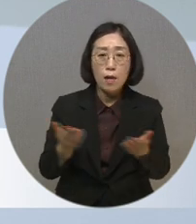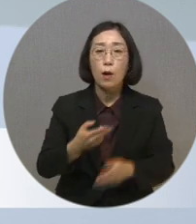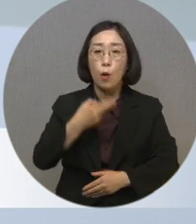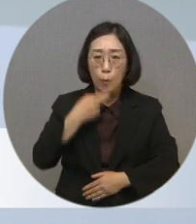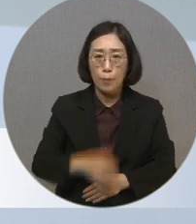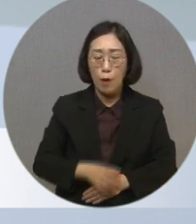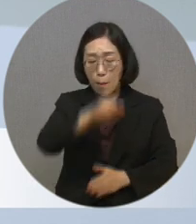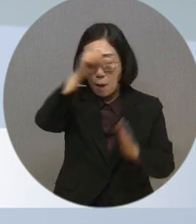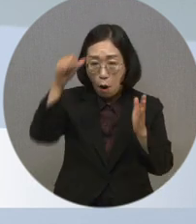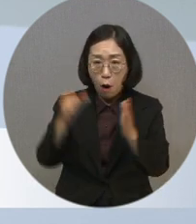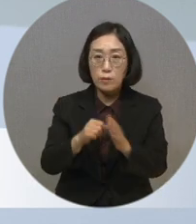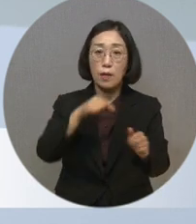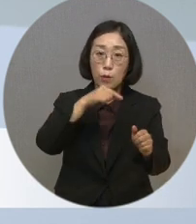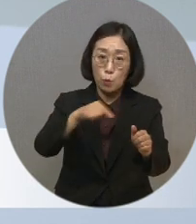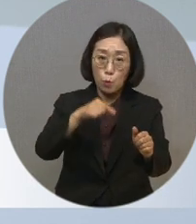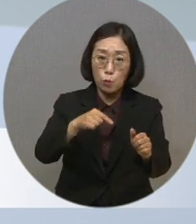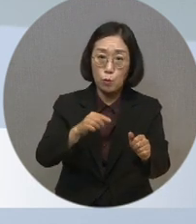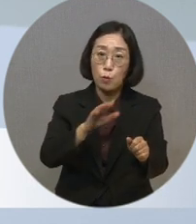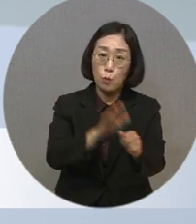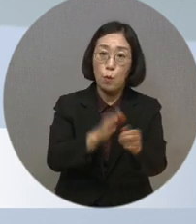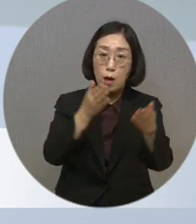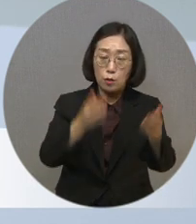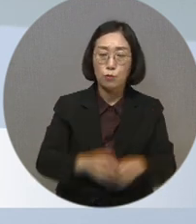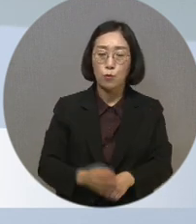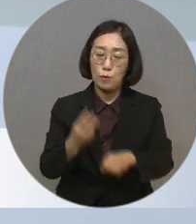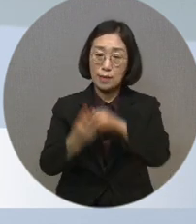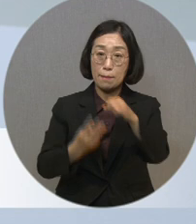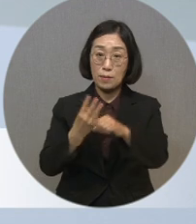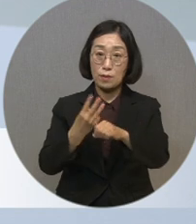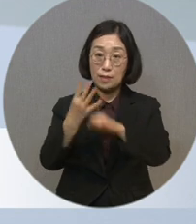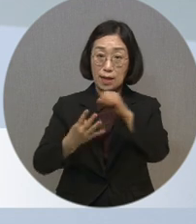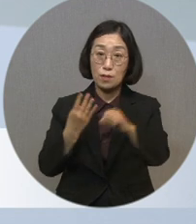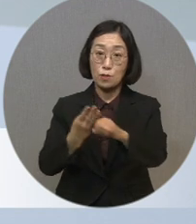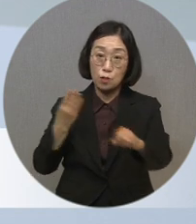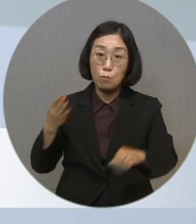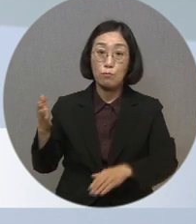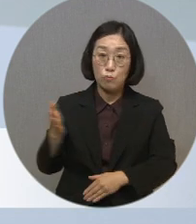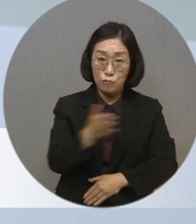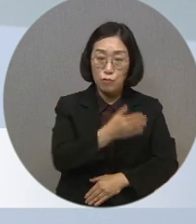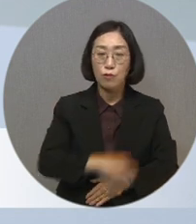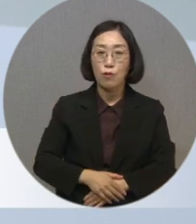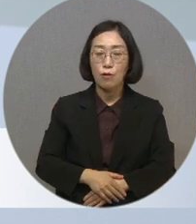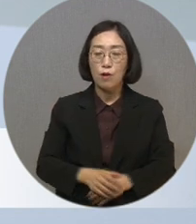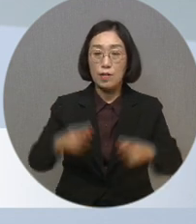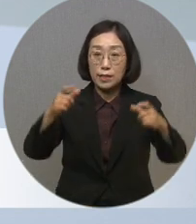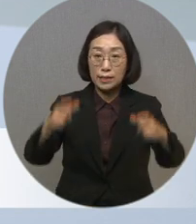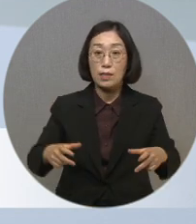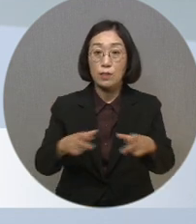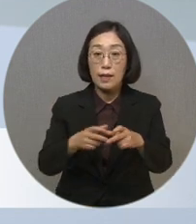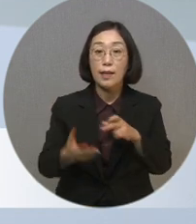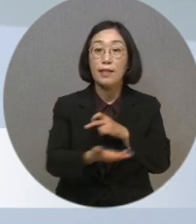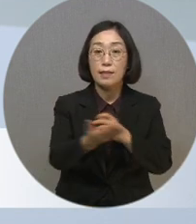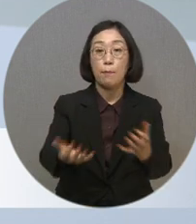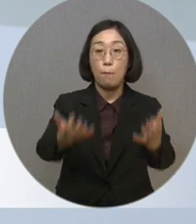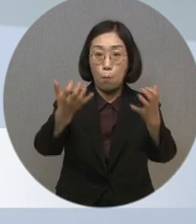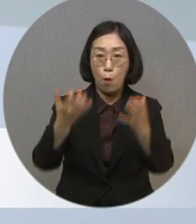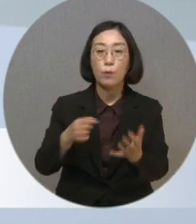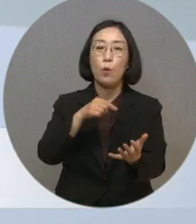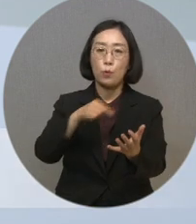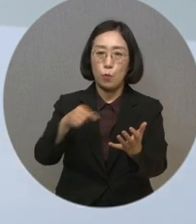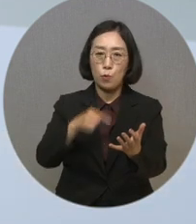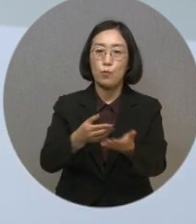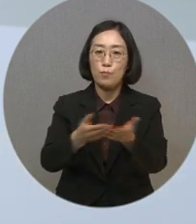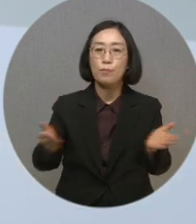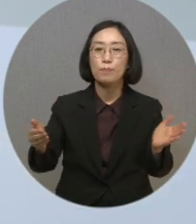교육의 기회를 제공하고자 저희가 3, 4년 전부터 이렇게 지역 장애인들을 위해서 교육을 하게